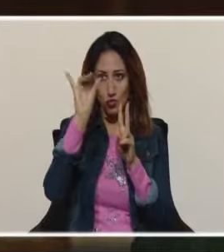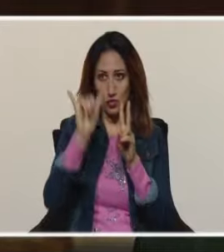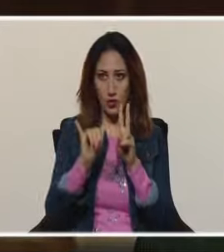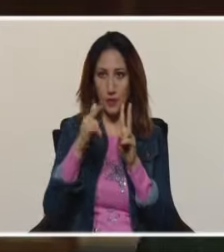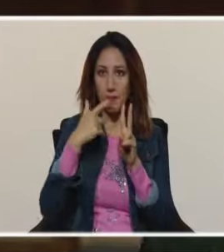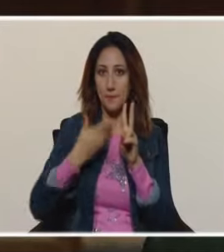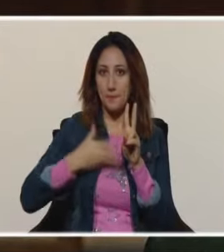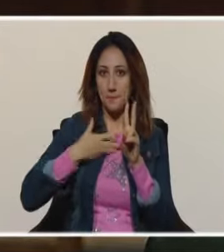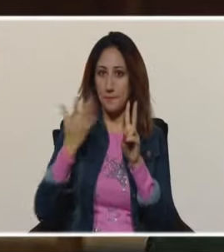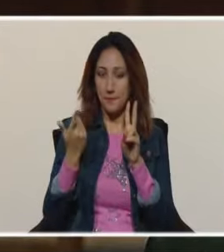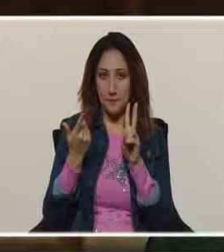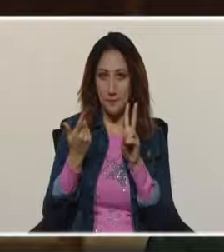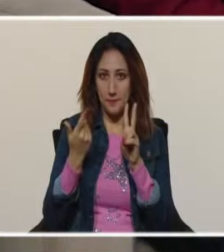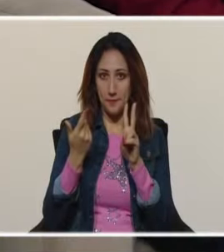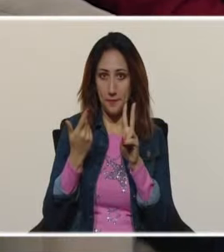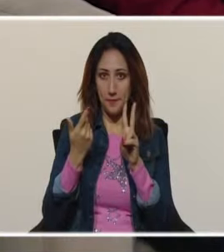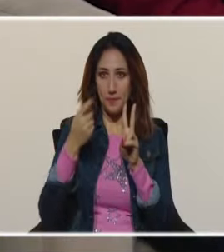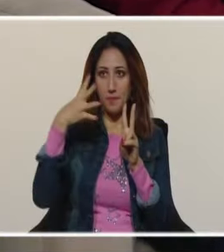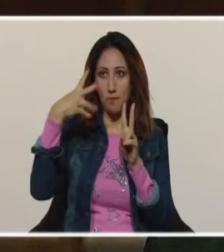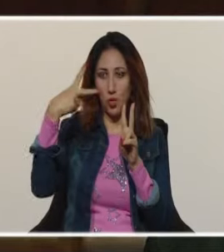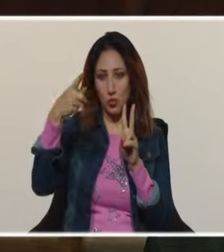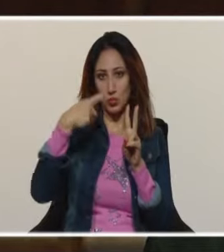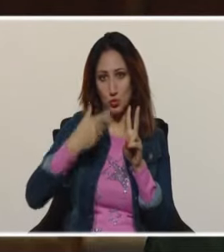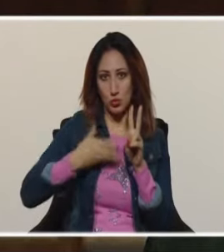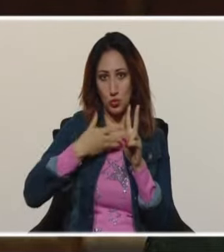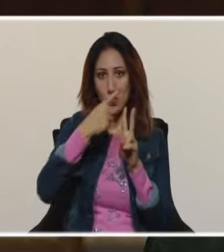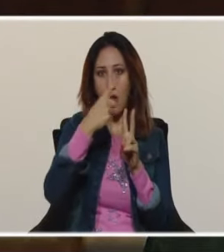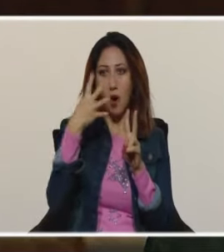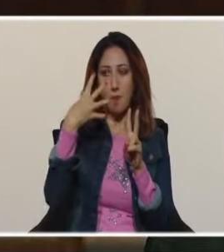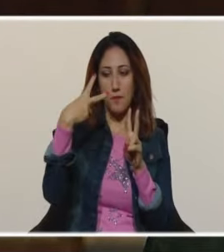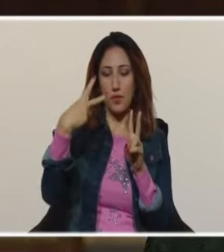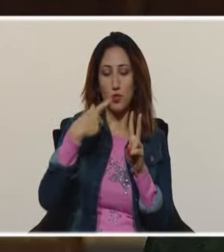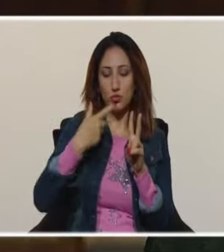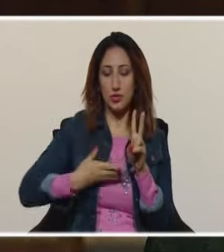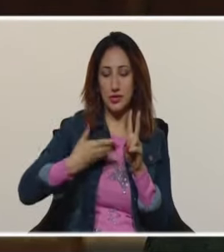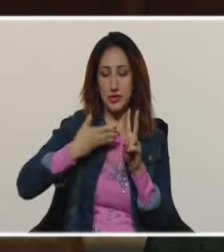سنك يعني شاهر وشهاب عندكم كام سنه؟ 24 سنه. 24 سنه برضه. 24